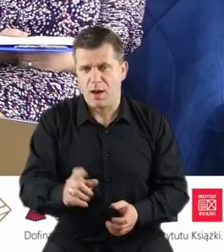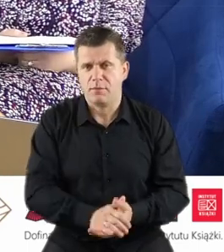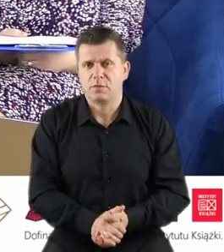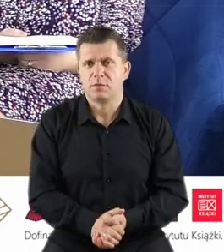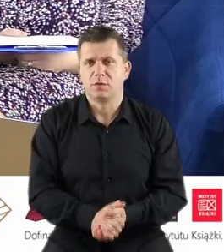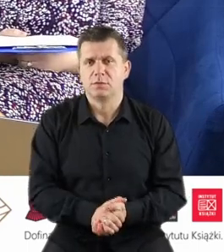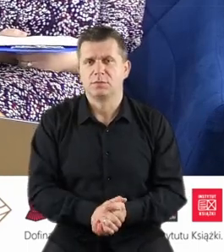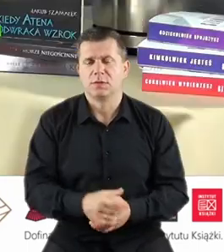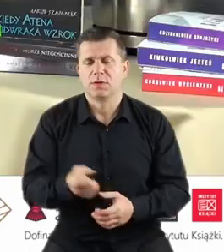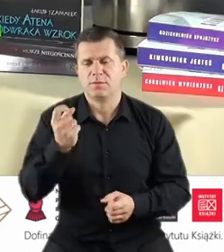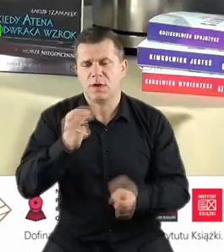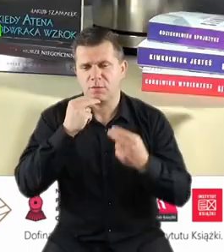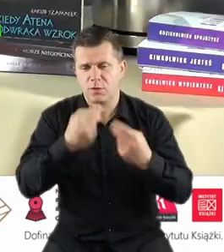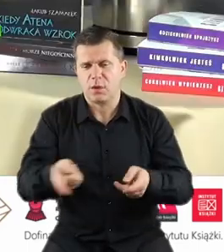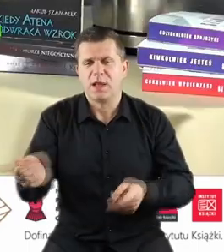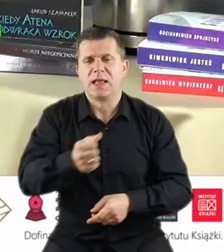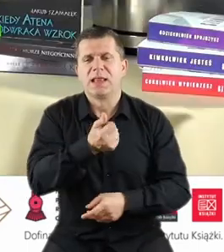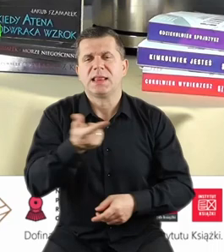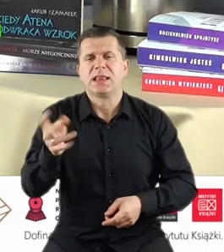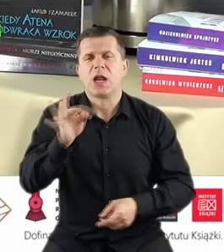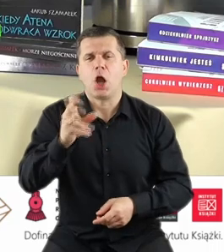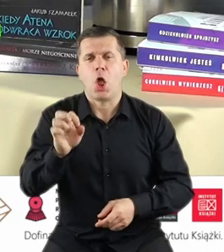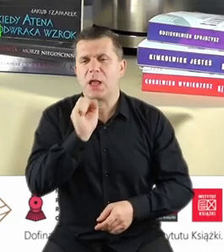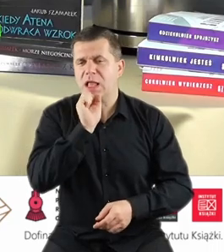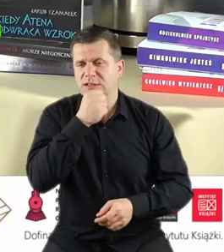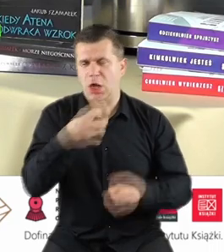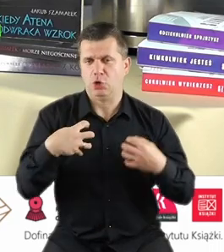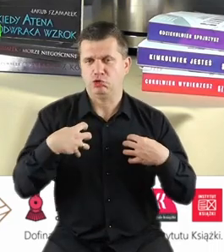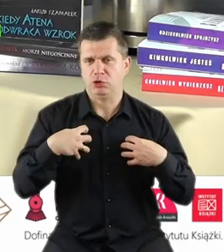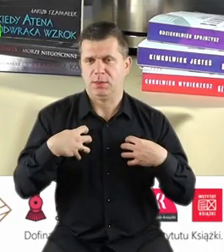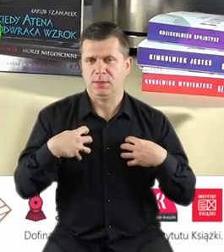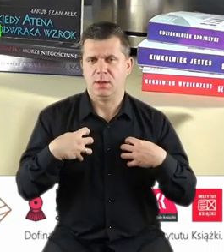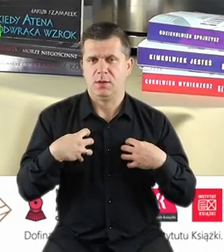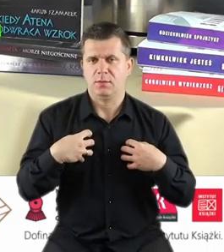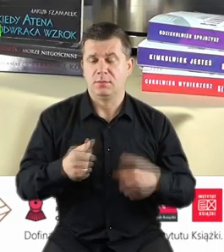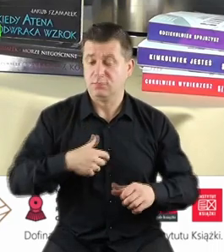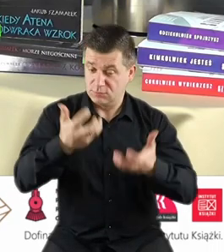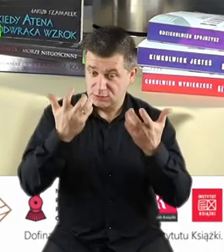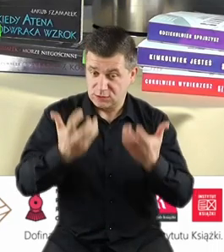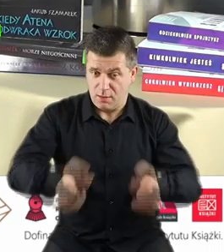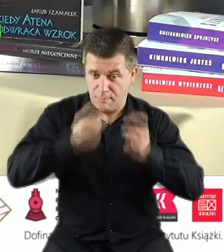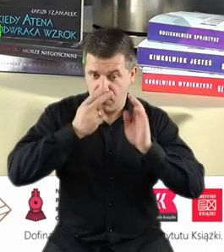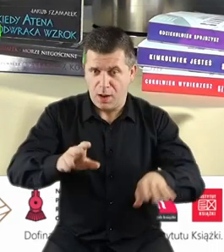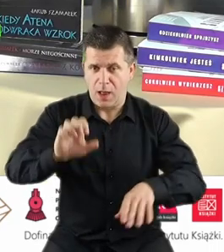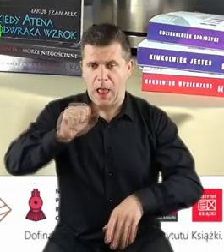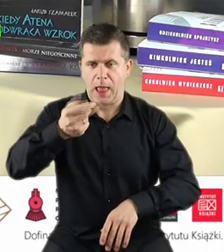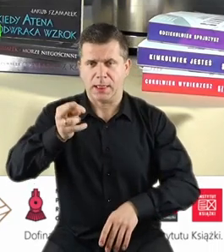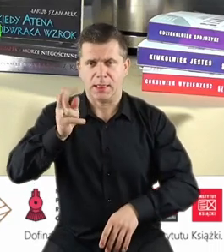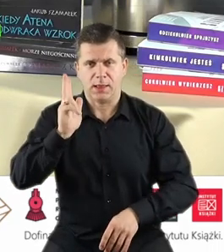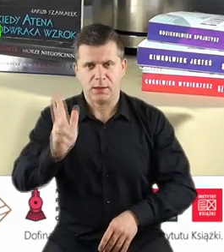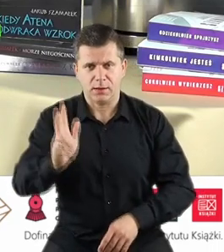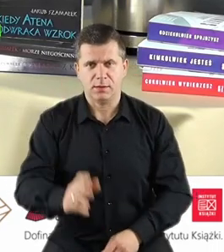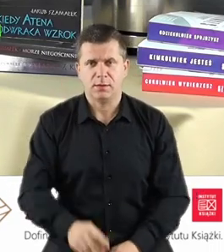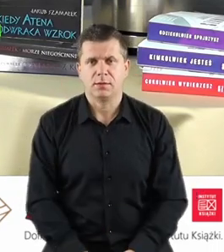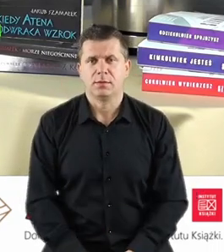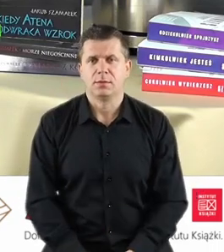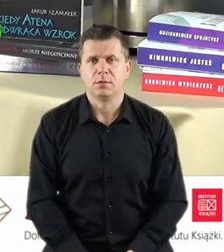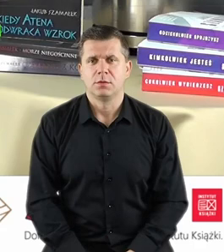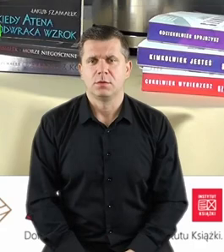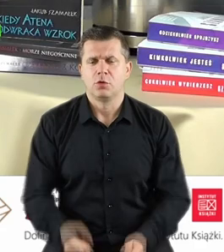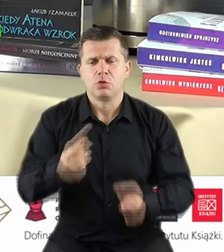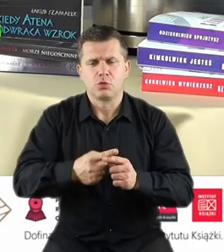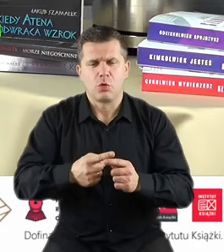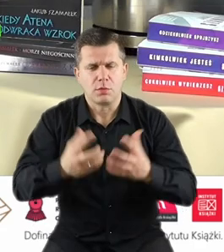musimy wrócić na chwilę do tej trylogii starożytnej, bo w związku z tym, że chciałem pokazać ten antyk takiej trochę